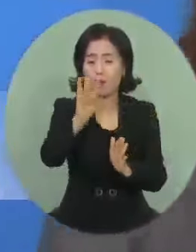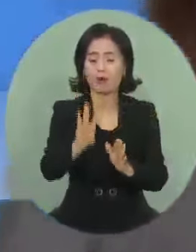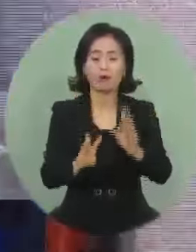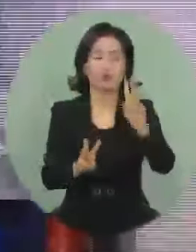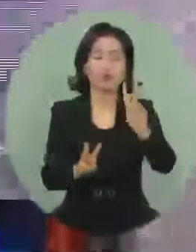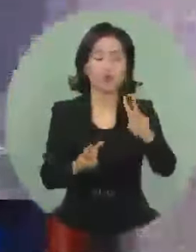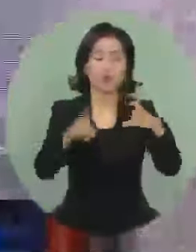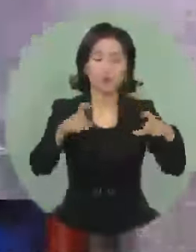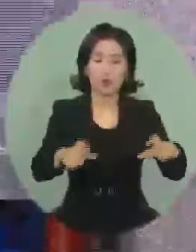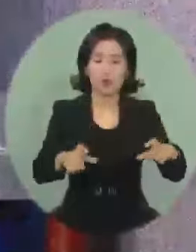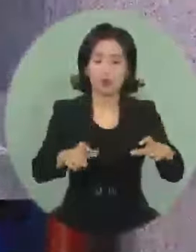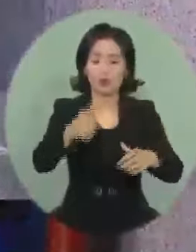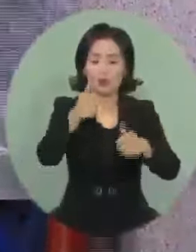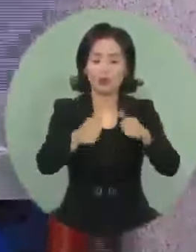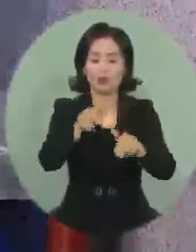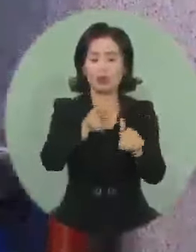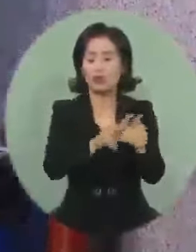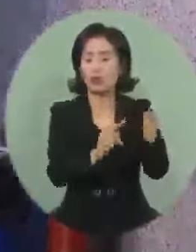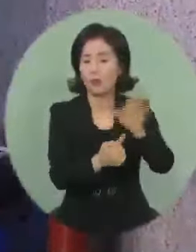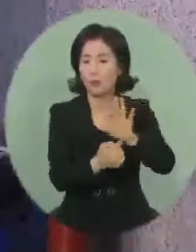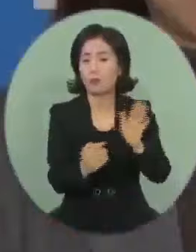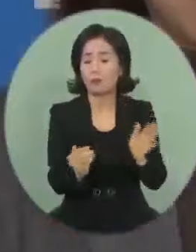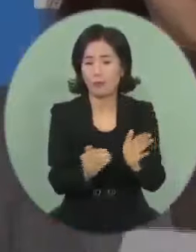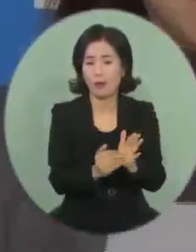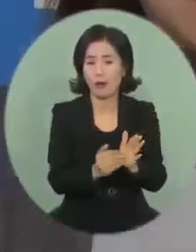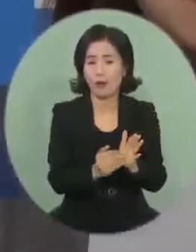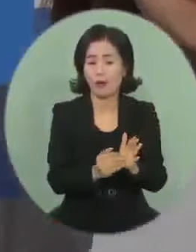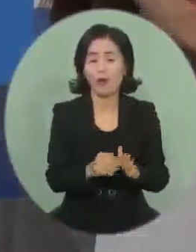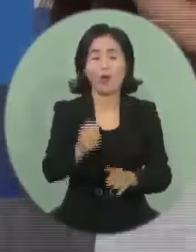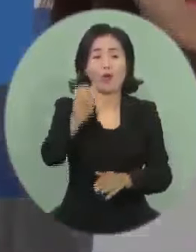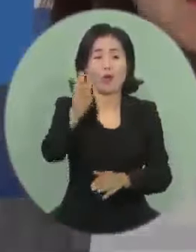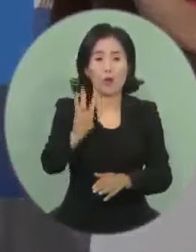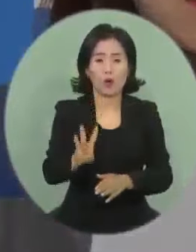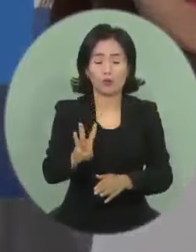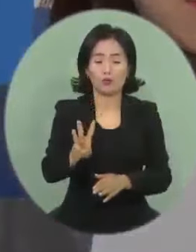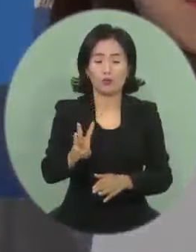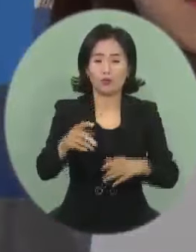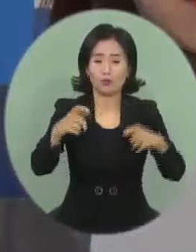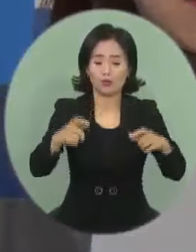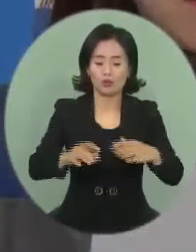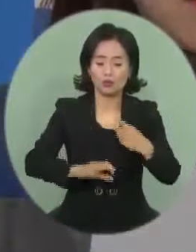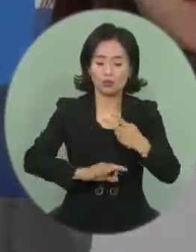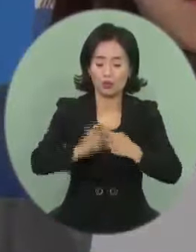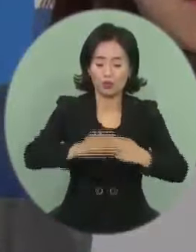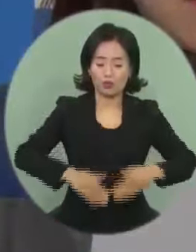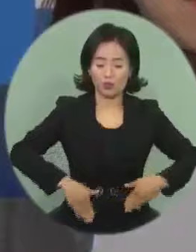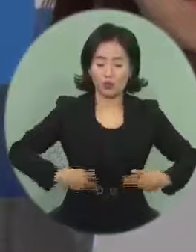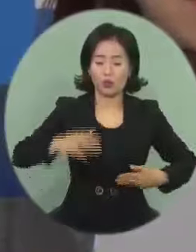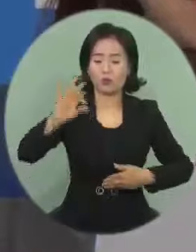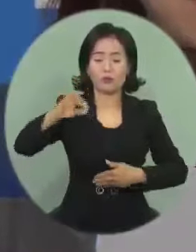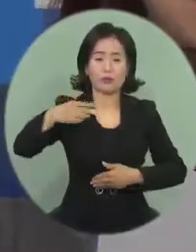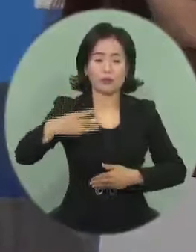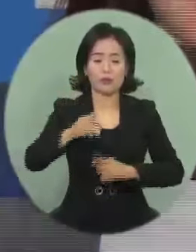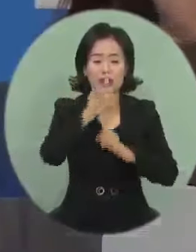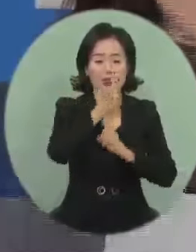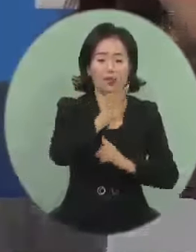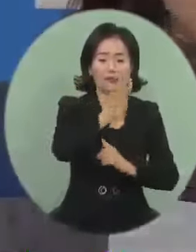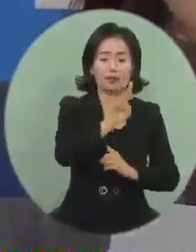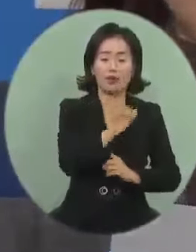곳의 선거구에서 경선 후보들이 발표됐습니다. 광주 동구 남구 을